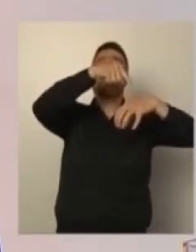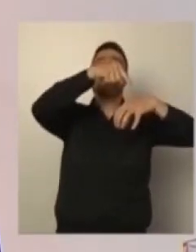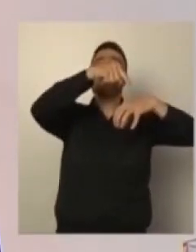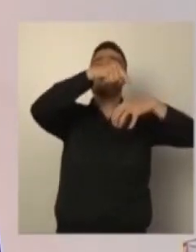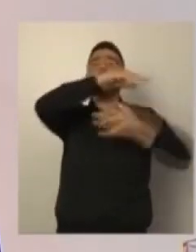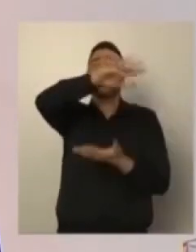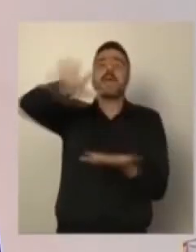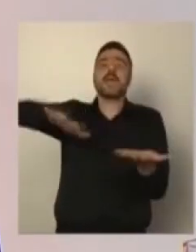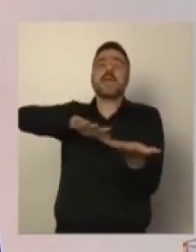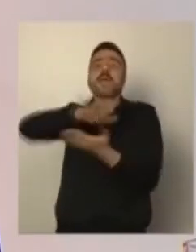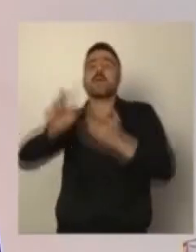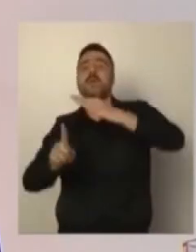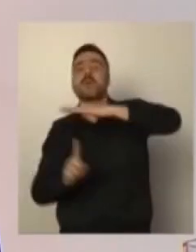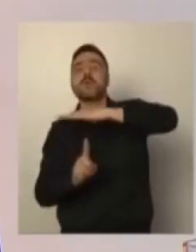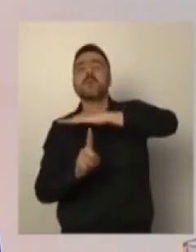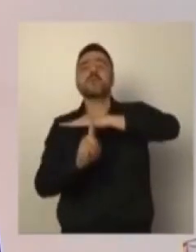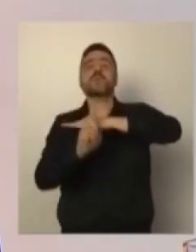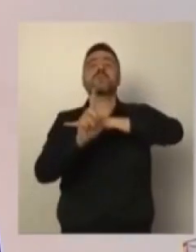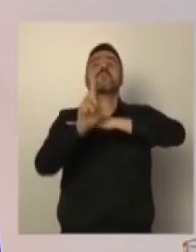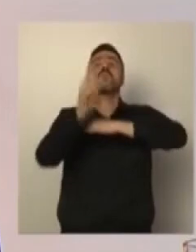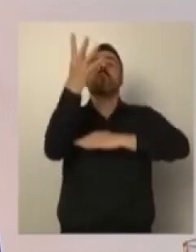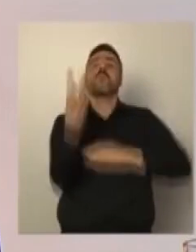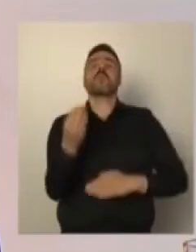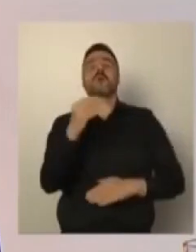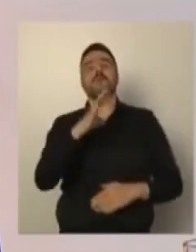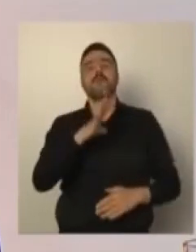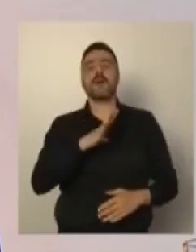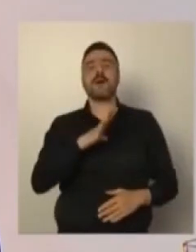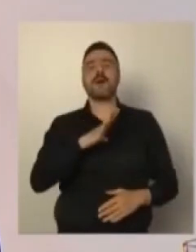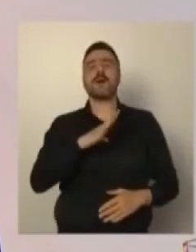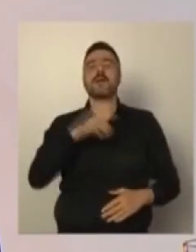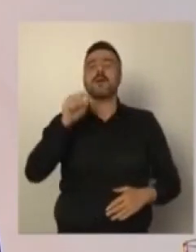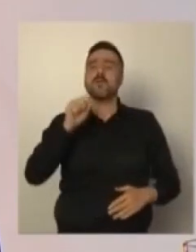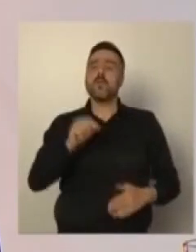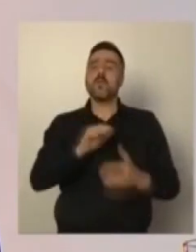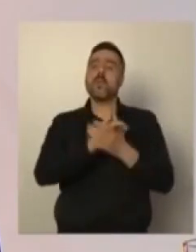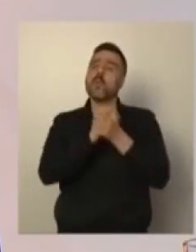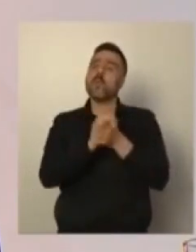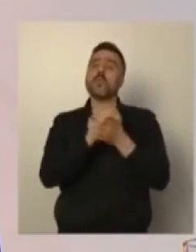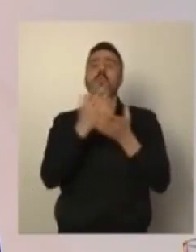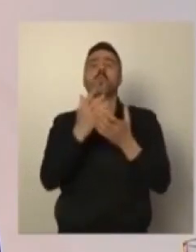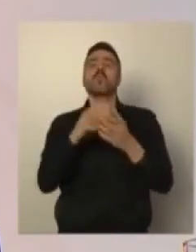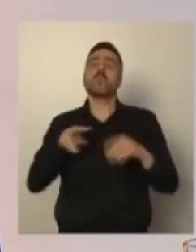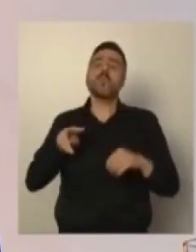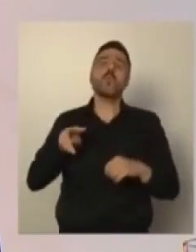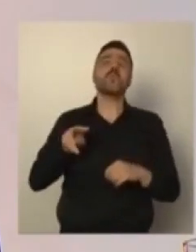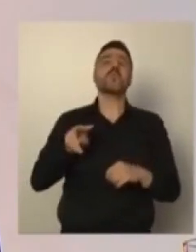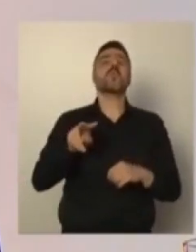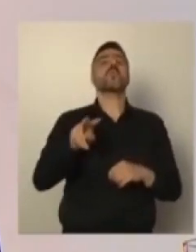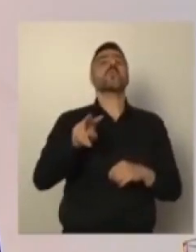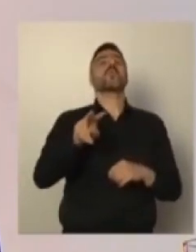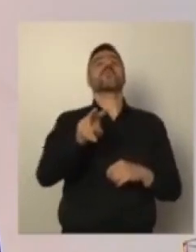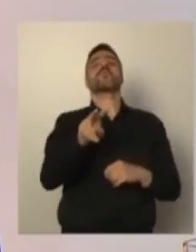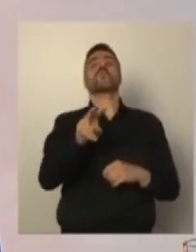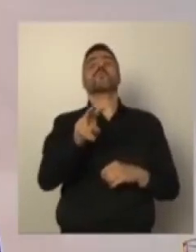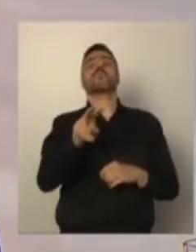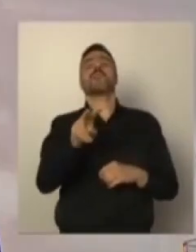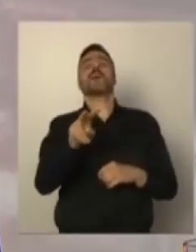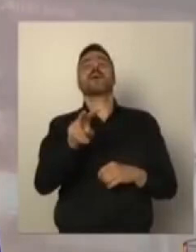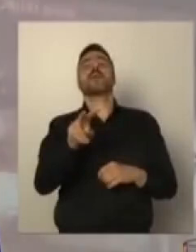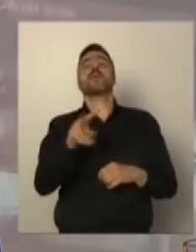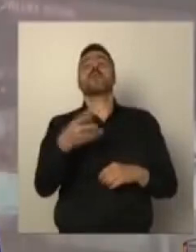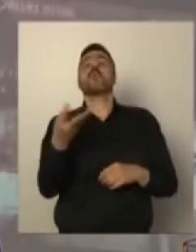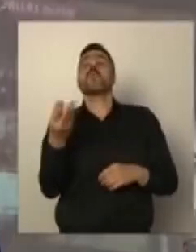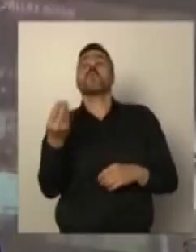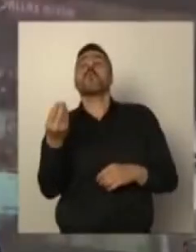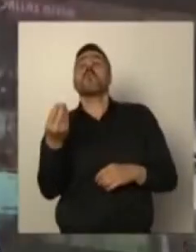semaya yükselmesi olayıdır. Bu kutlu yolculuk pek çok hikmetler ve mesajlar